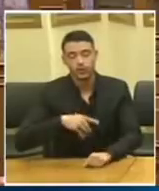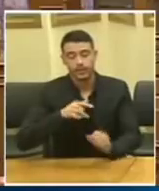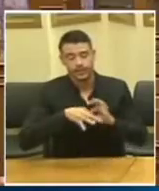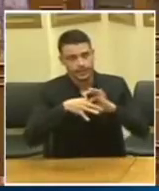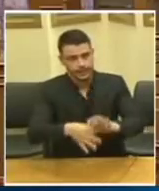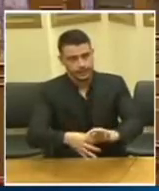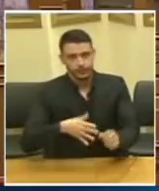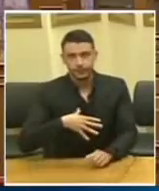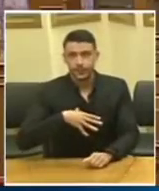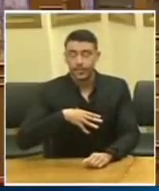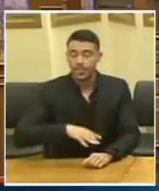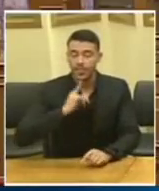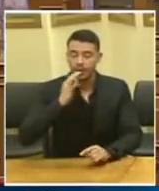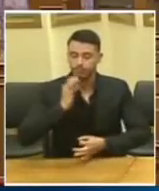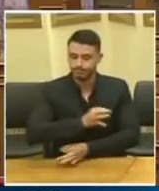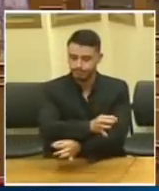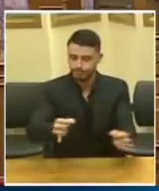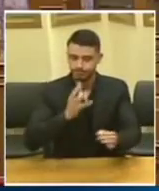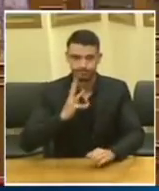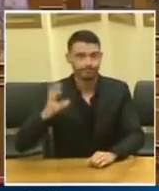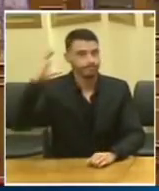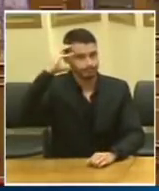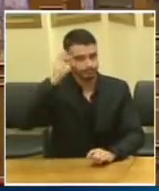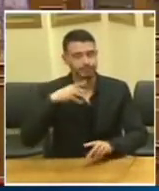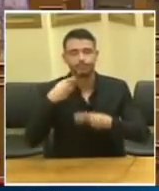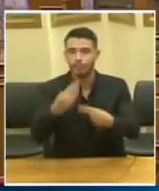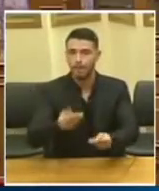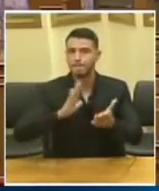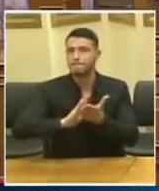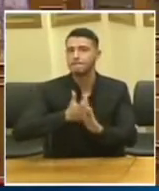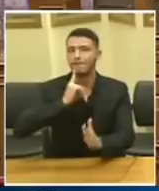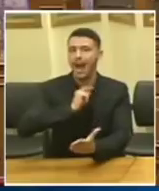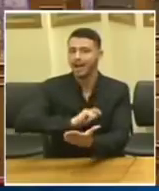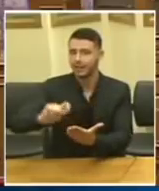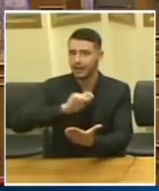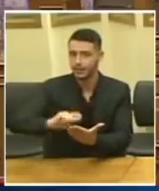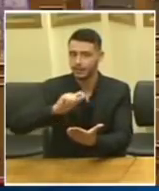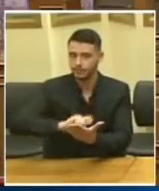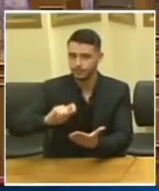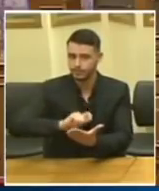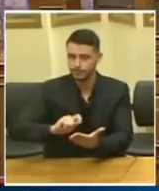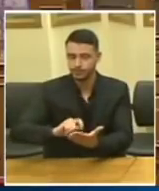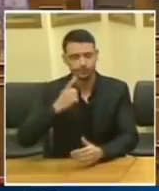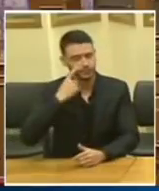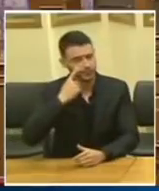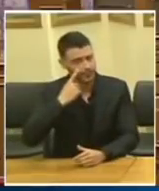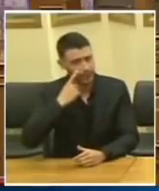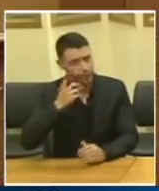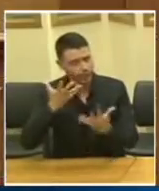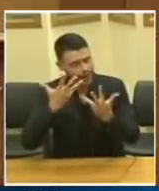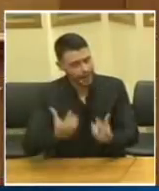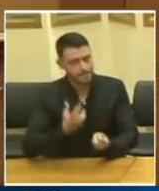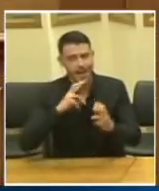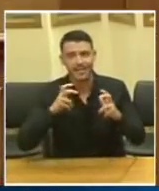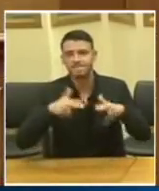να θυμίσω και θα καταθέσω αυτό στα πρακτικά, διότι είναι και βίντεο που κυκλοφορεί και δίνω και τη διεύθυνση την ηλεκτρονική του βίντεο.